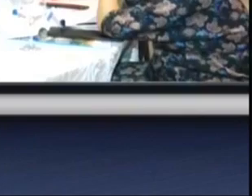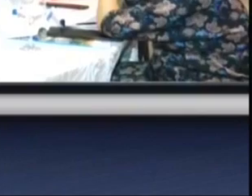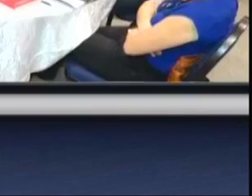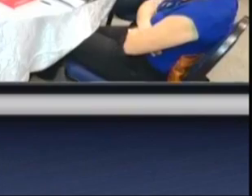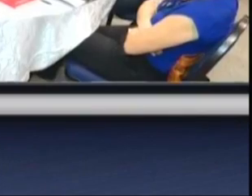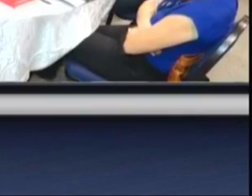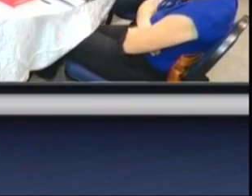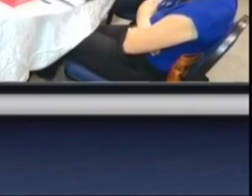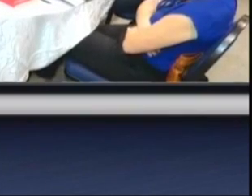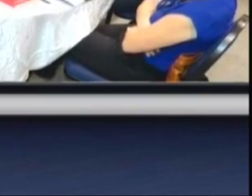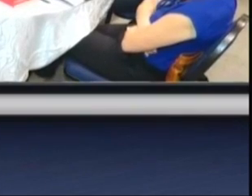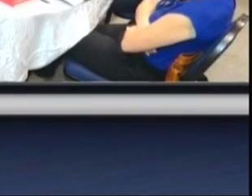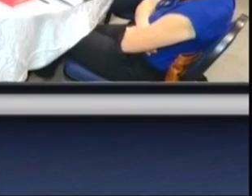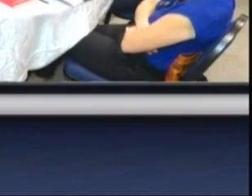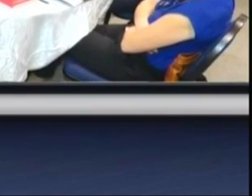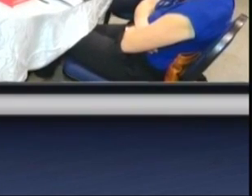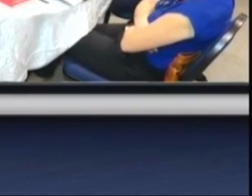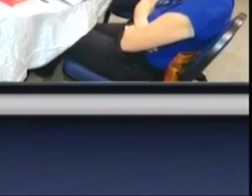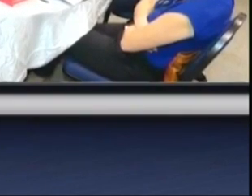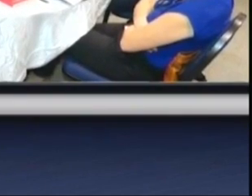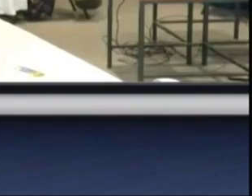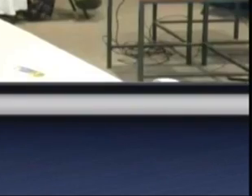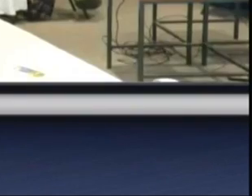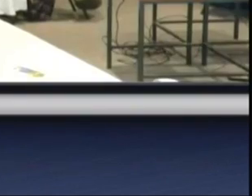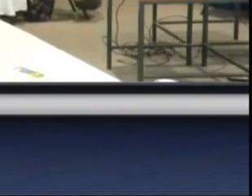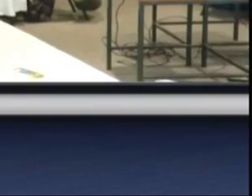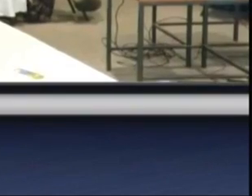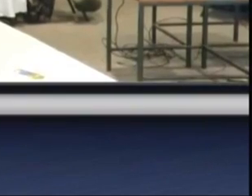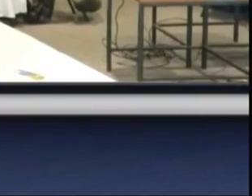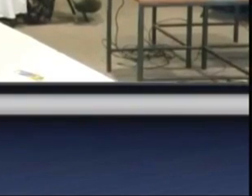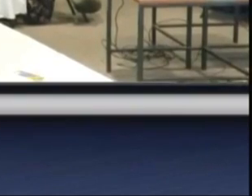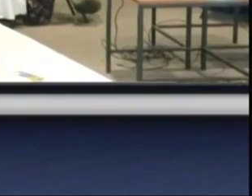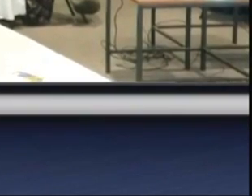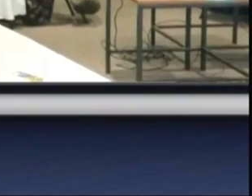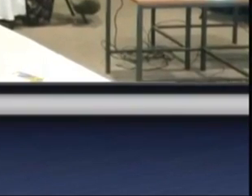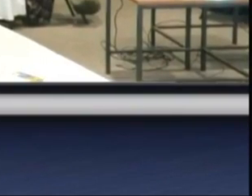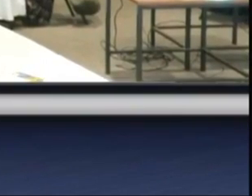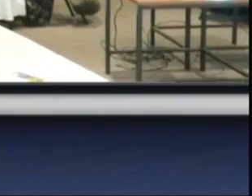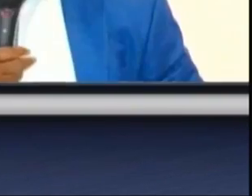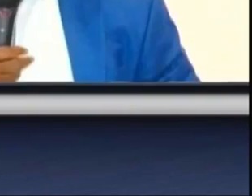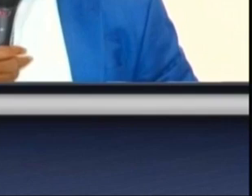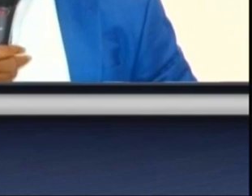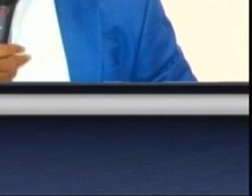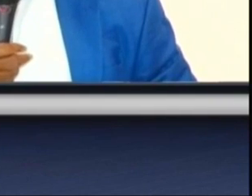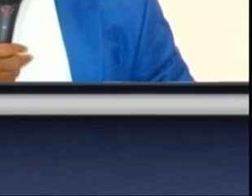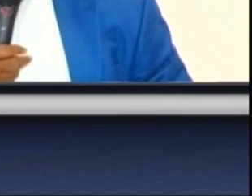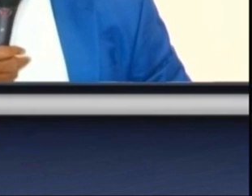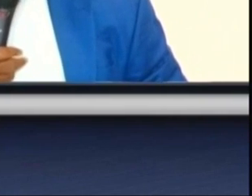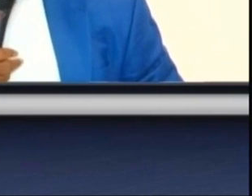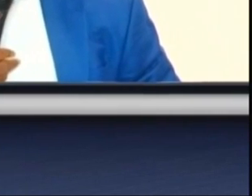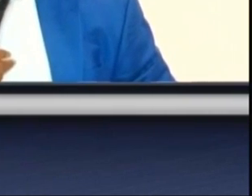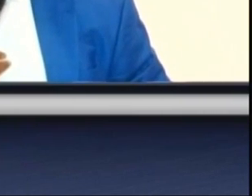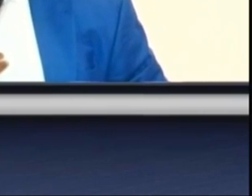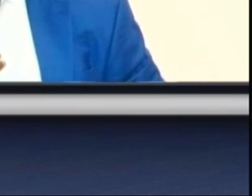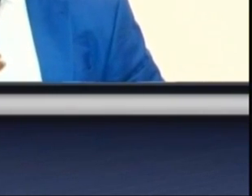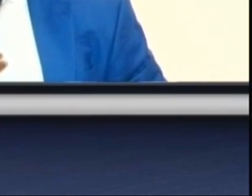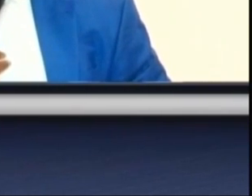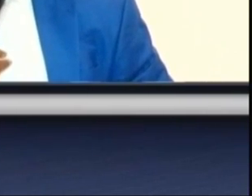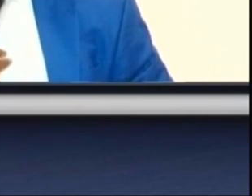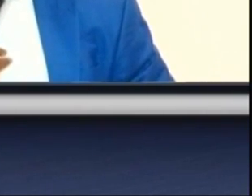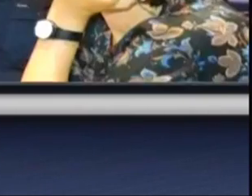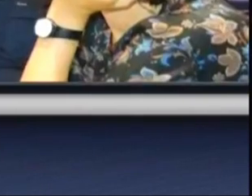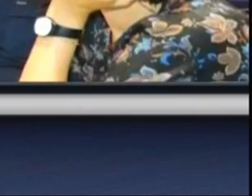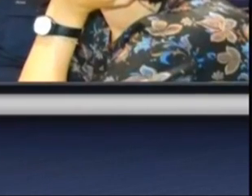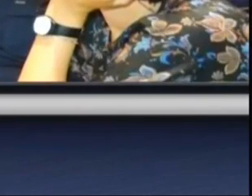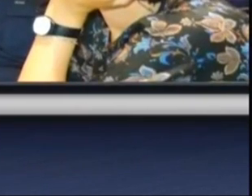par les cadres intégrés des clarifications de la sécurité alimentaire lors de son dernier rapport annuel. Ces rapports indiquent également que les hostilités